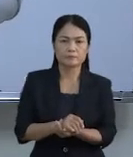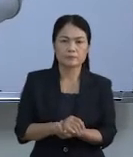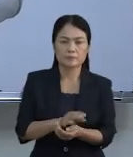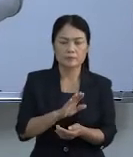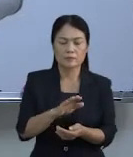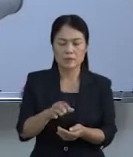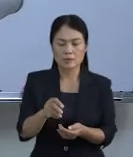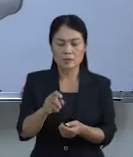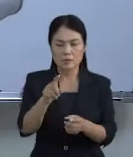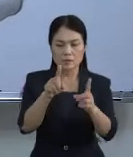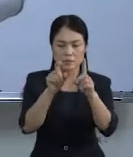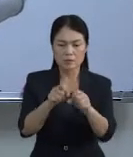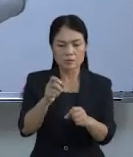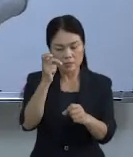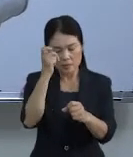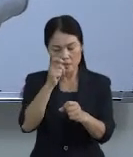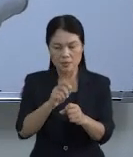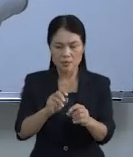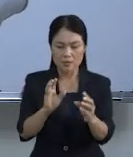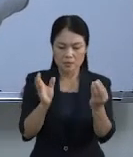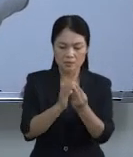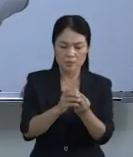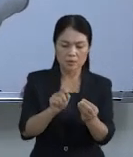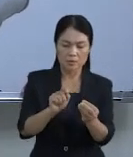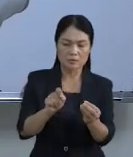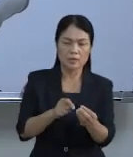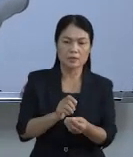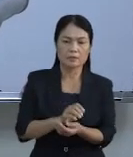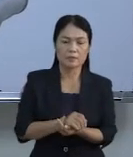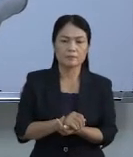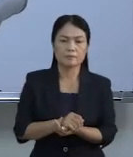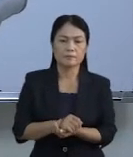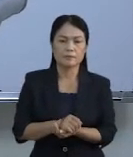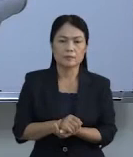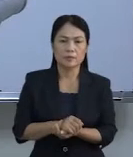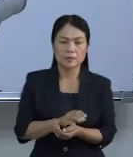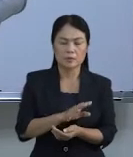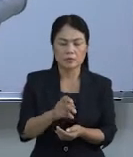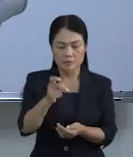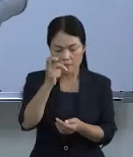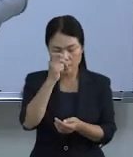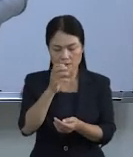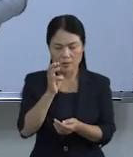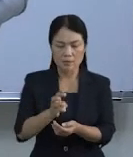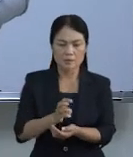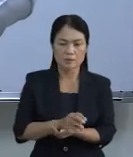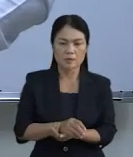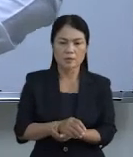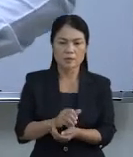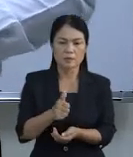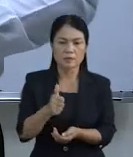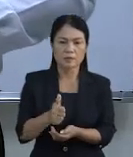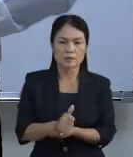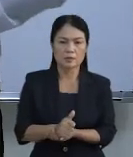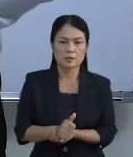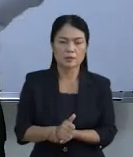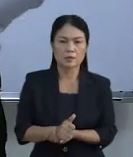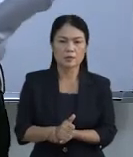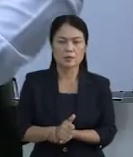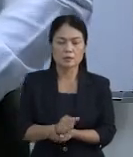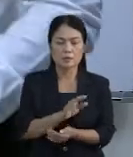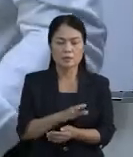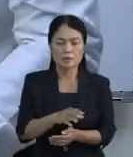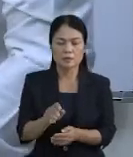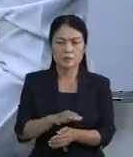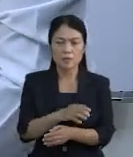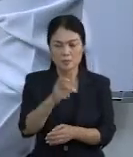sạc kịch tình mới làm bay sợi dây chủng luôn tu tập hiệp à con kịch mình tít à lo bà con mà